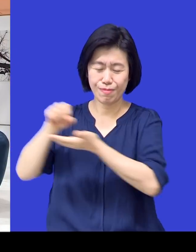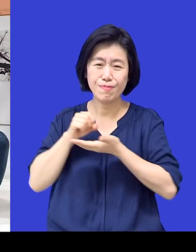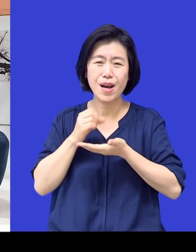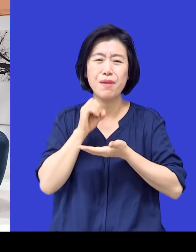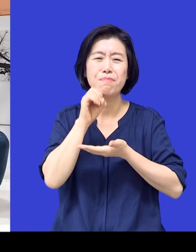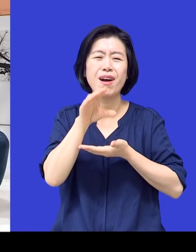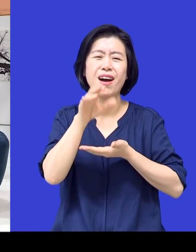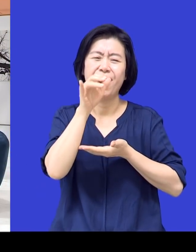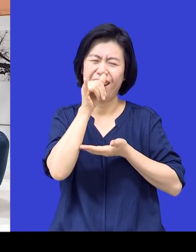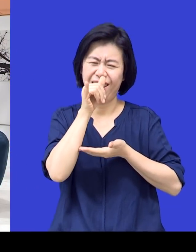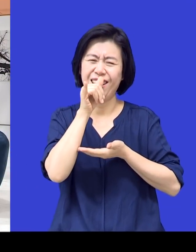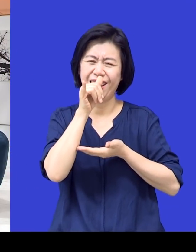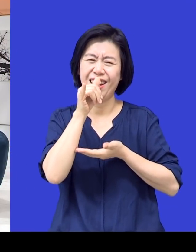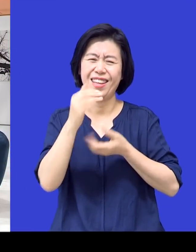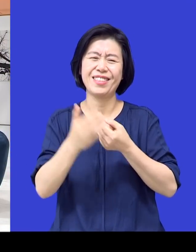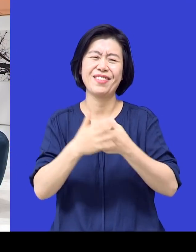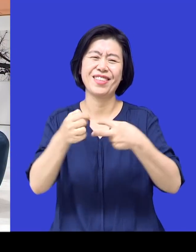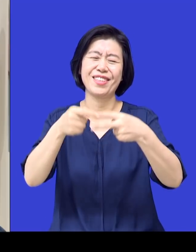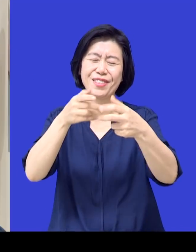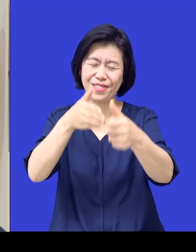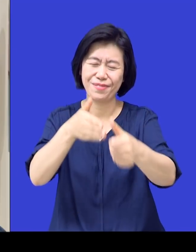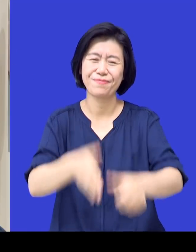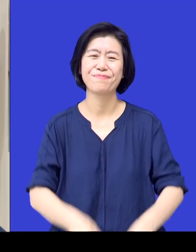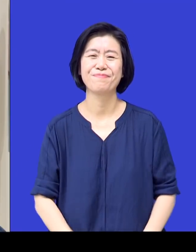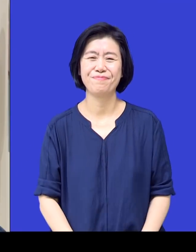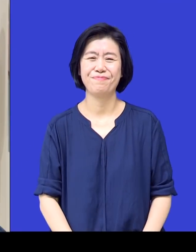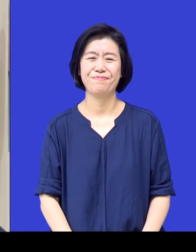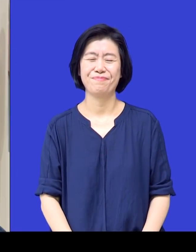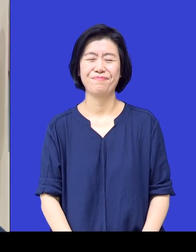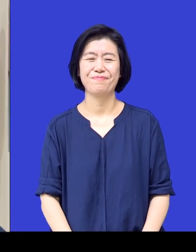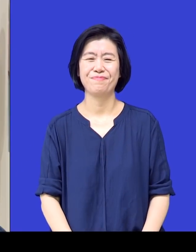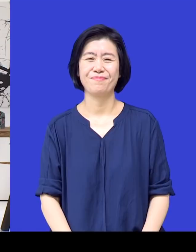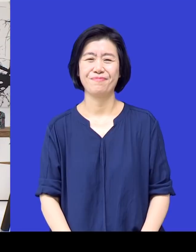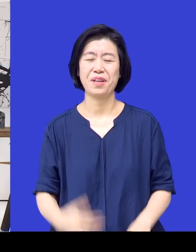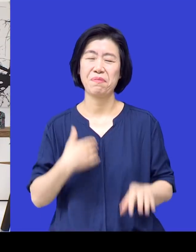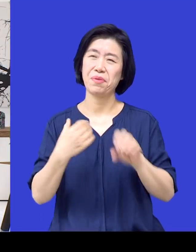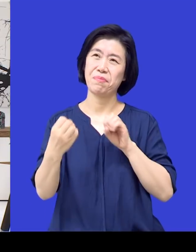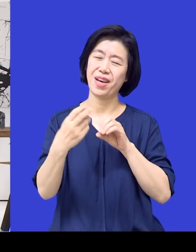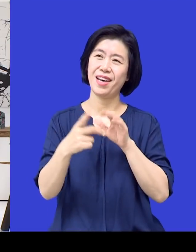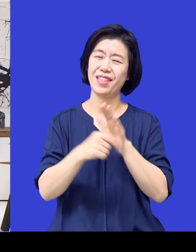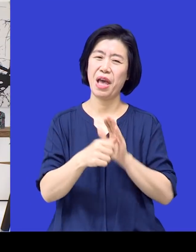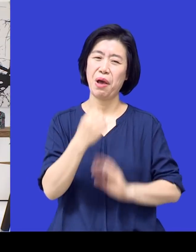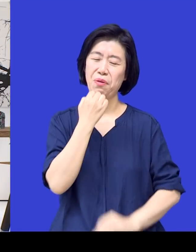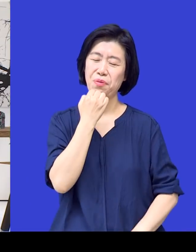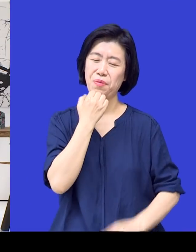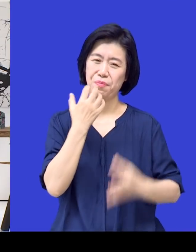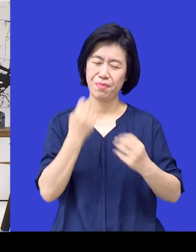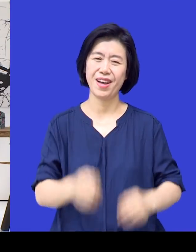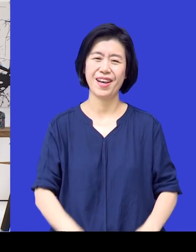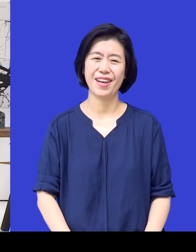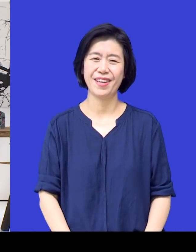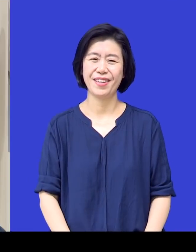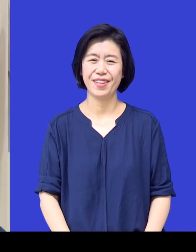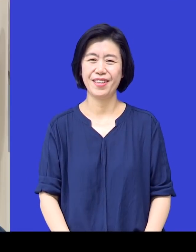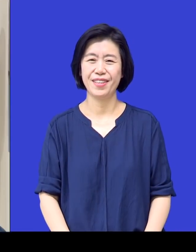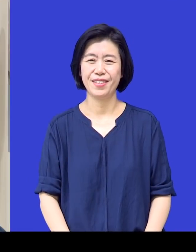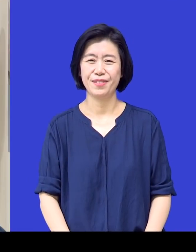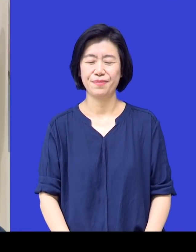어른들의 언어니까, 예. 뭐그 그렇죠. 웃으시는 분들이 네. 많아요. 네. 네. 그래서 이 고급 단어를 못 쓰고 그럼요.